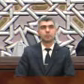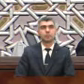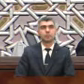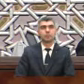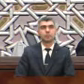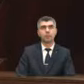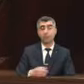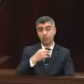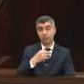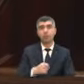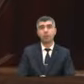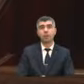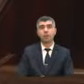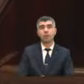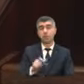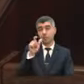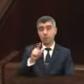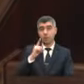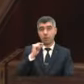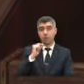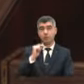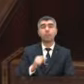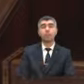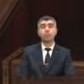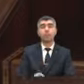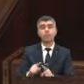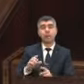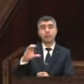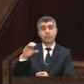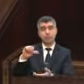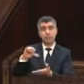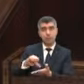نعم سيدة النائبة المحترمة، ما صحيحش أن الدار البيضاء راه